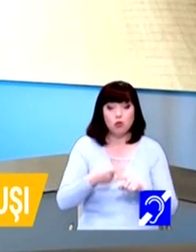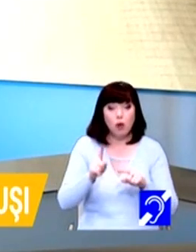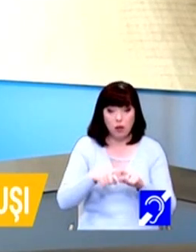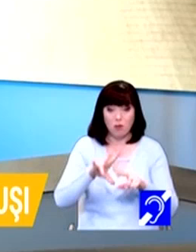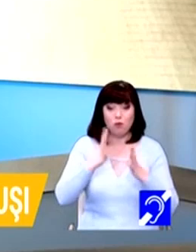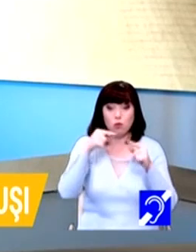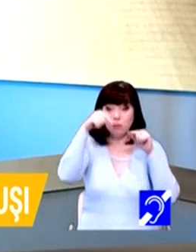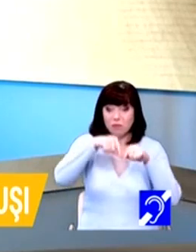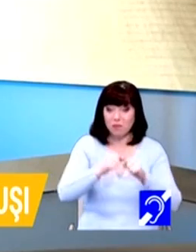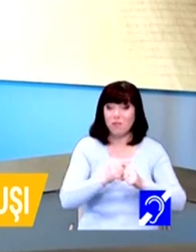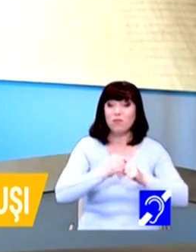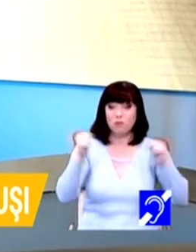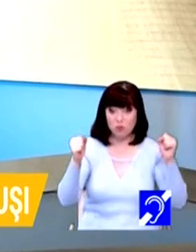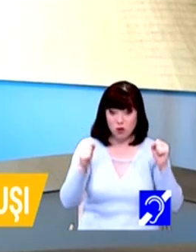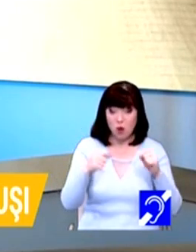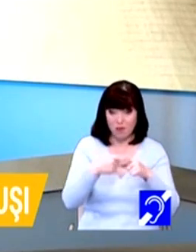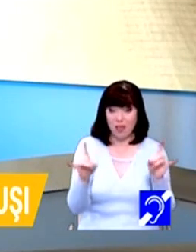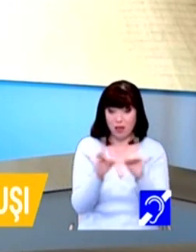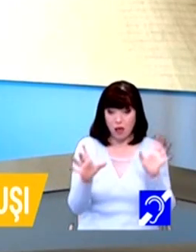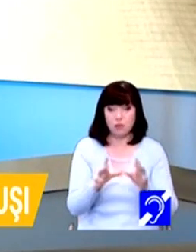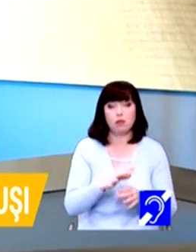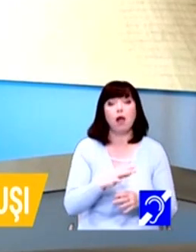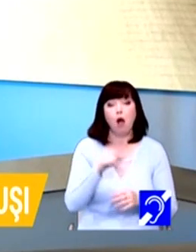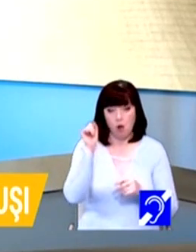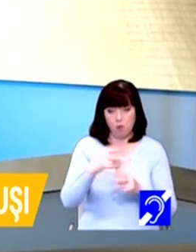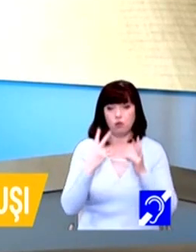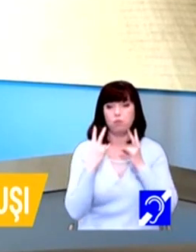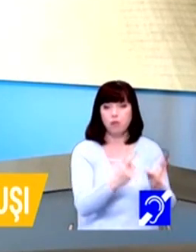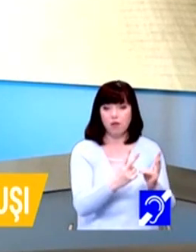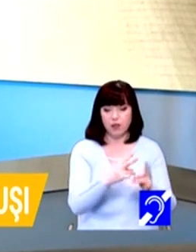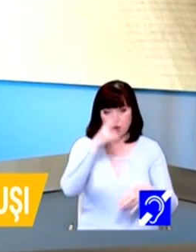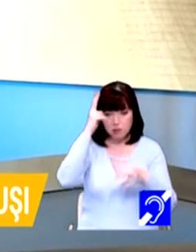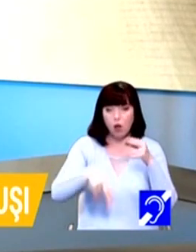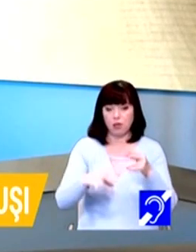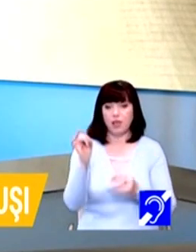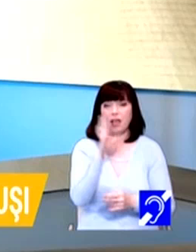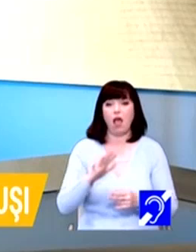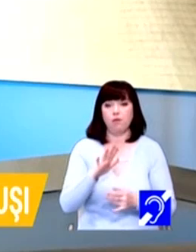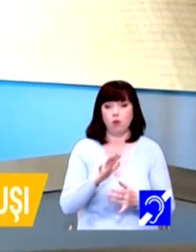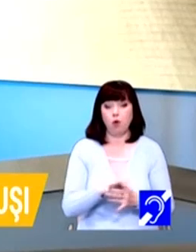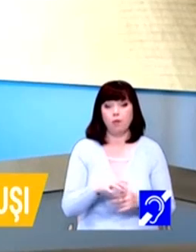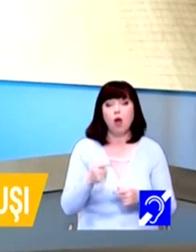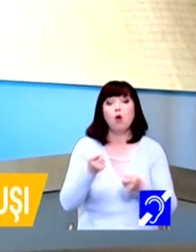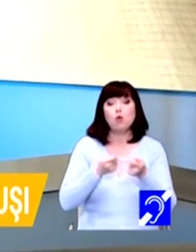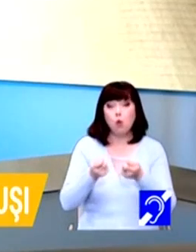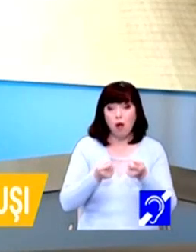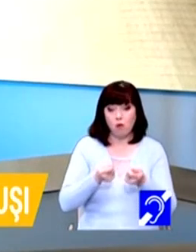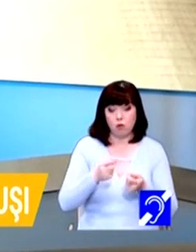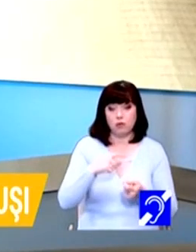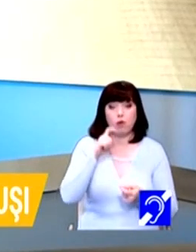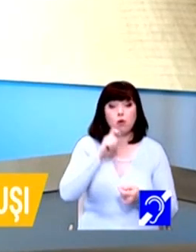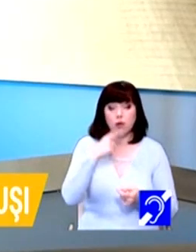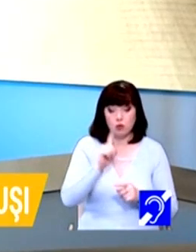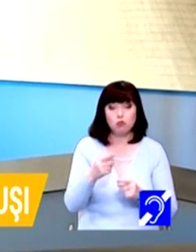explozie a substanțelor radioactive de la această centrală nucleară ar însemna sfârșitul Europei. Autoritățile ucrainene au anunțat